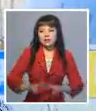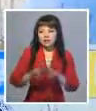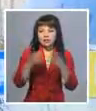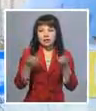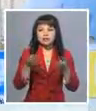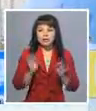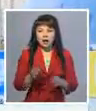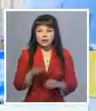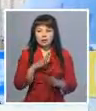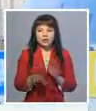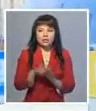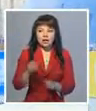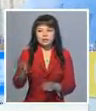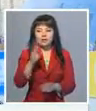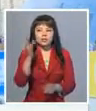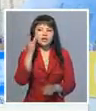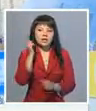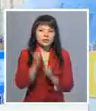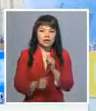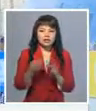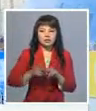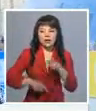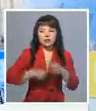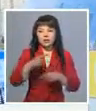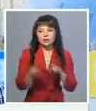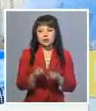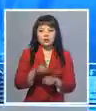расымен де көз алдымызда асқан жылдамдықпен, керемет бір көркемдікпен өсті.